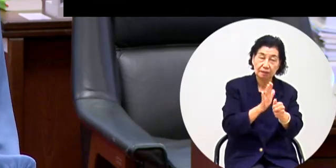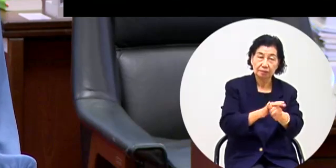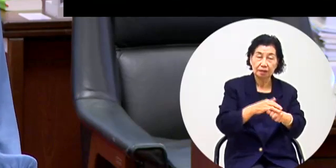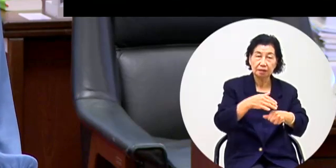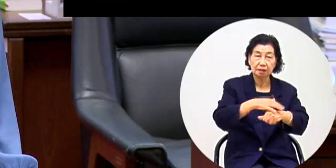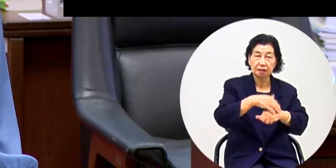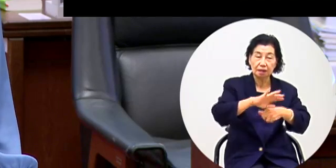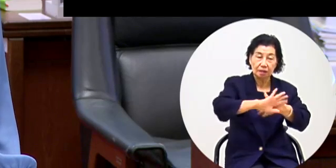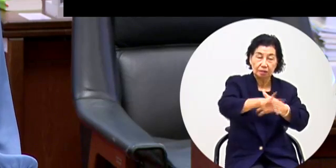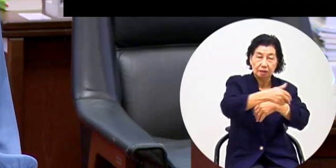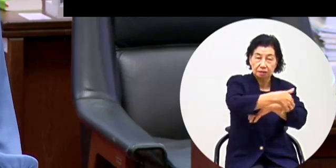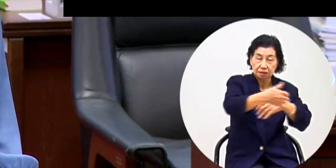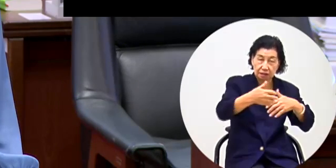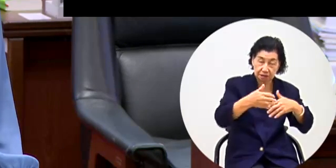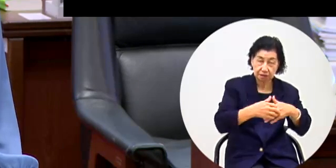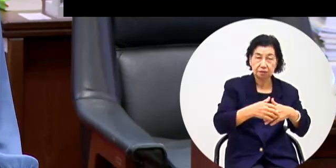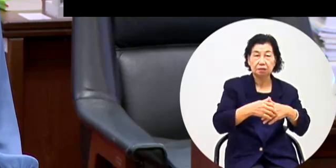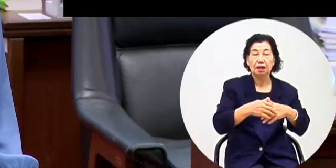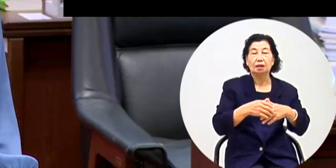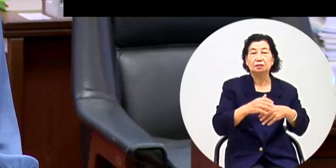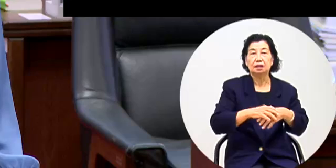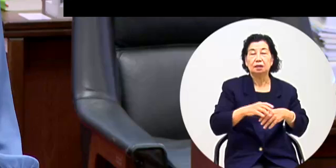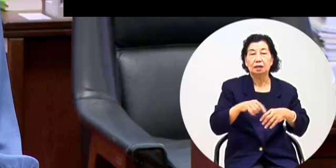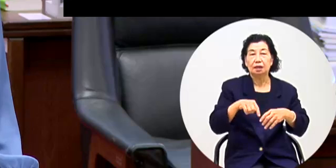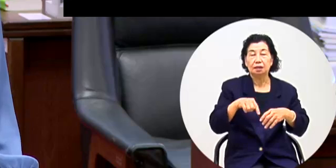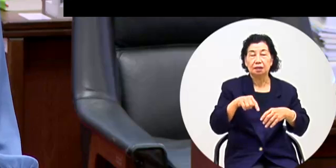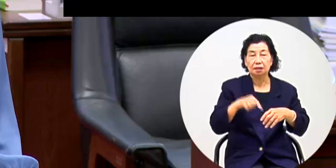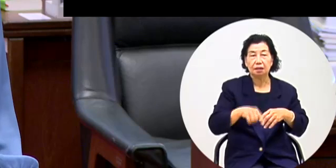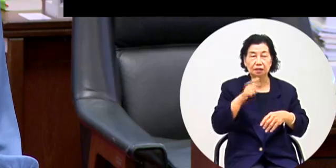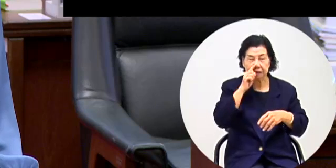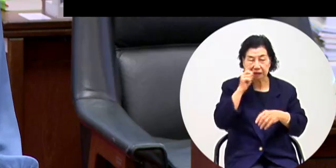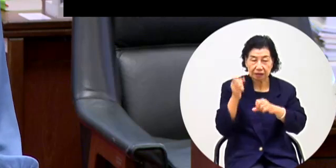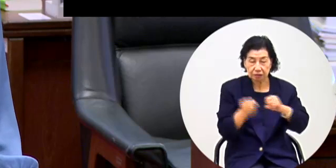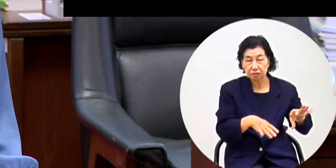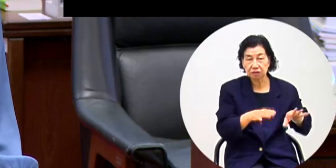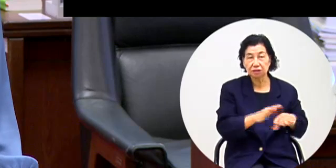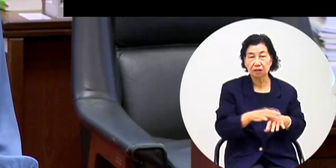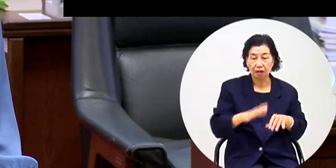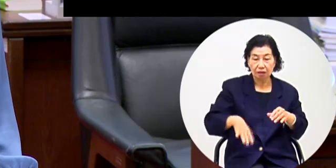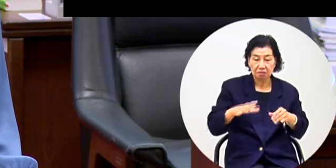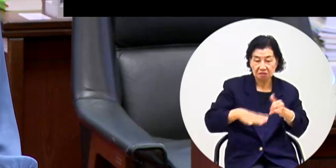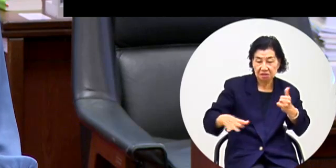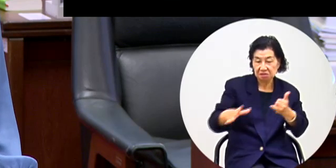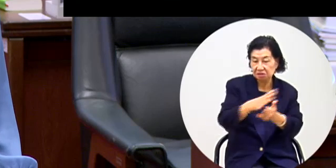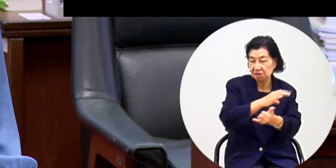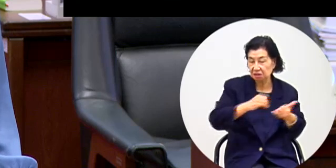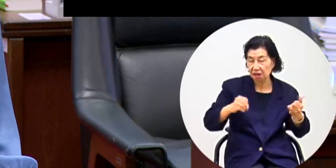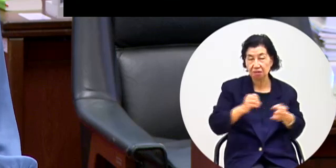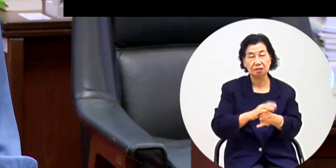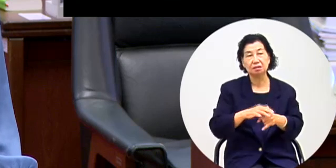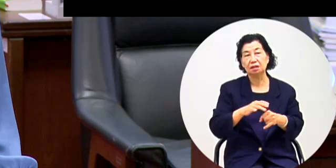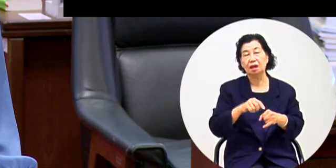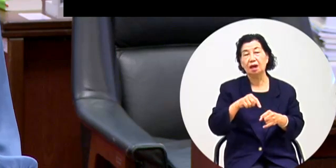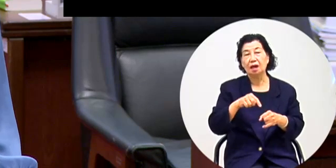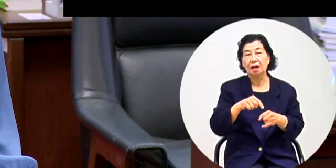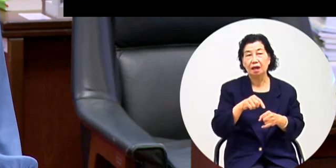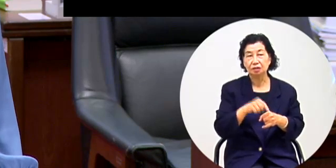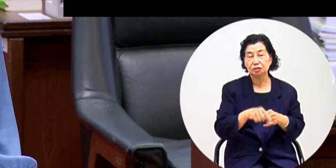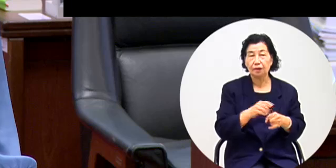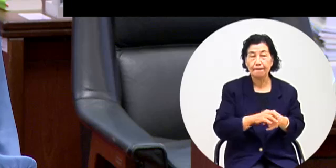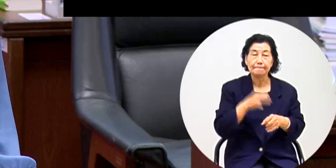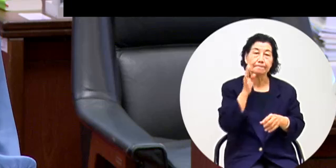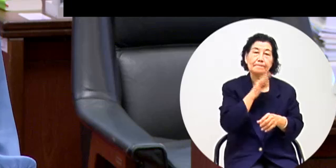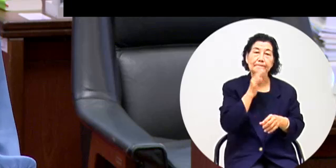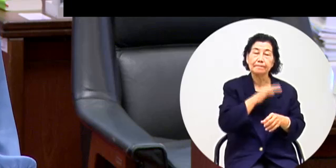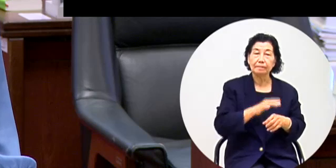是一件百害而无一利啊。除了一个就是说啊，我们协助外县市去烧垃圾这件事情有正当性之外，